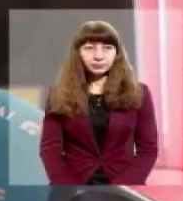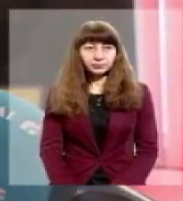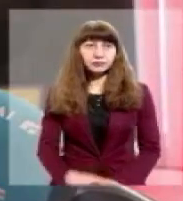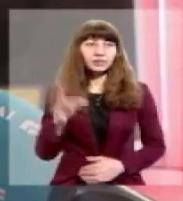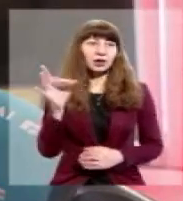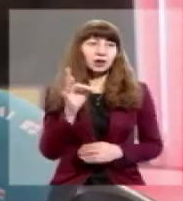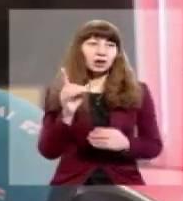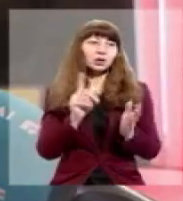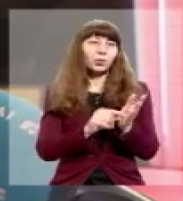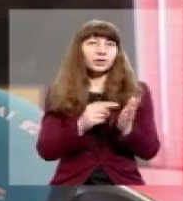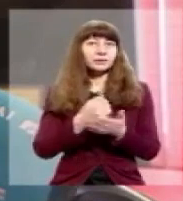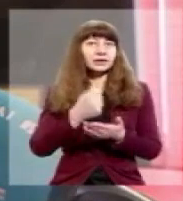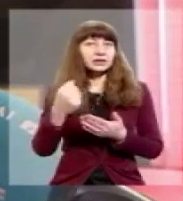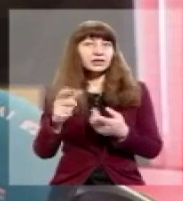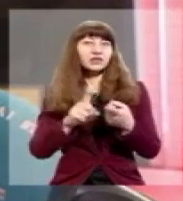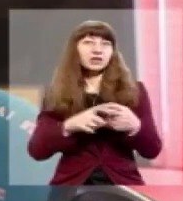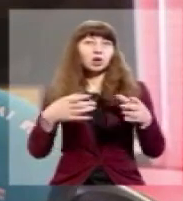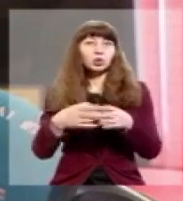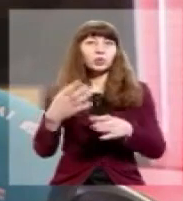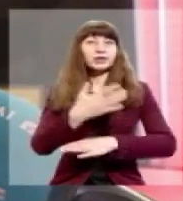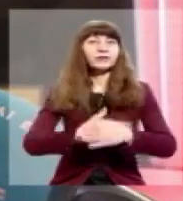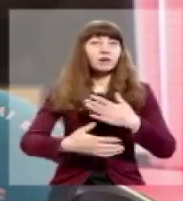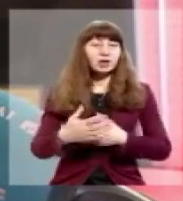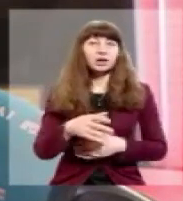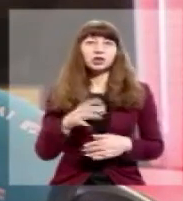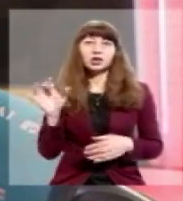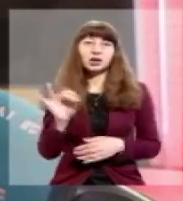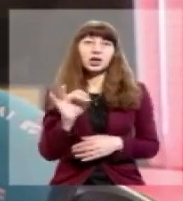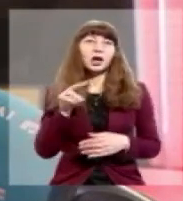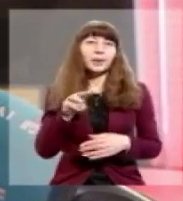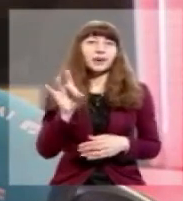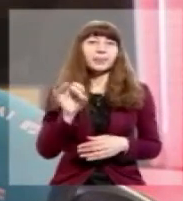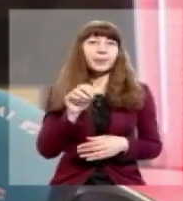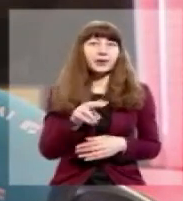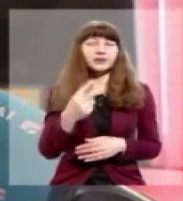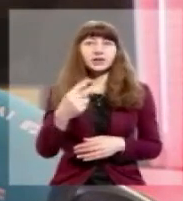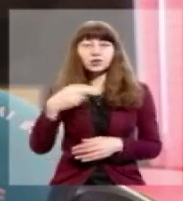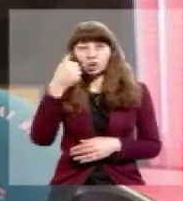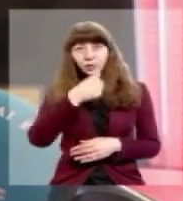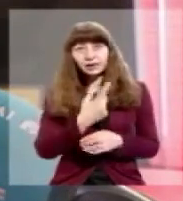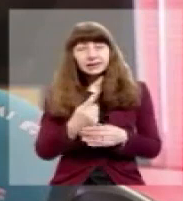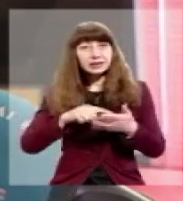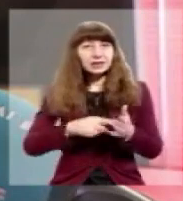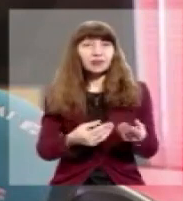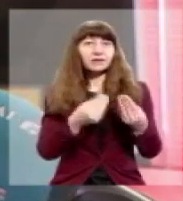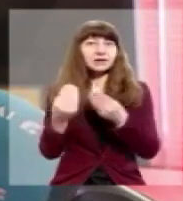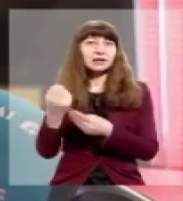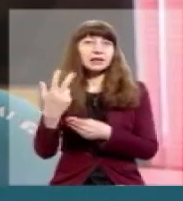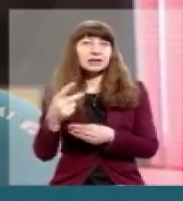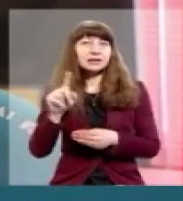Жәрдемақы көлемі азаматтардың мүгедектік тобына, айлық есептік көрсеткішіне байланысты тағайындалады. 2022 жылы бұл